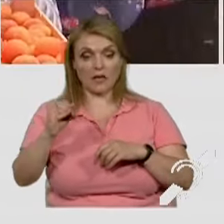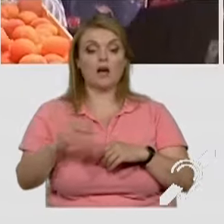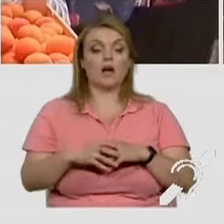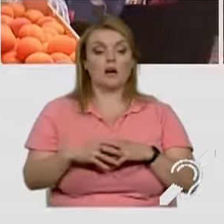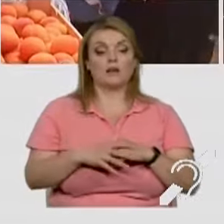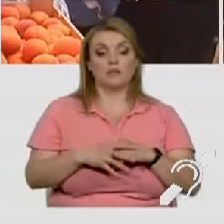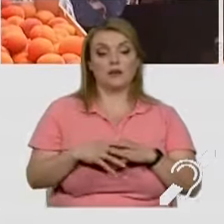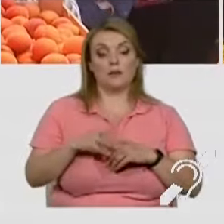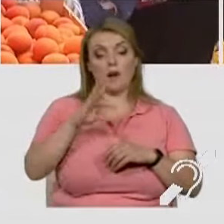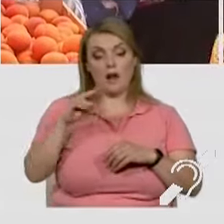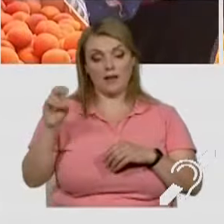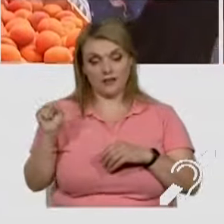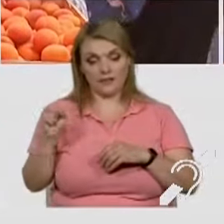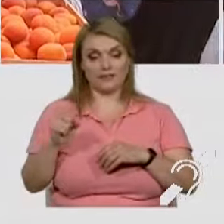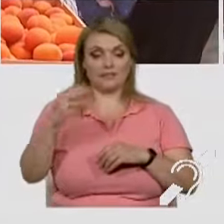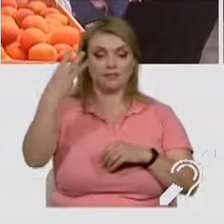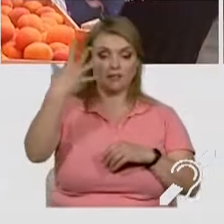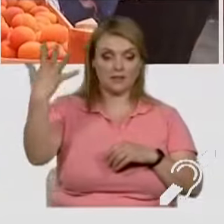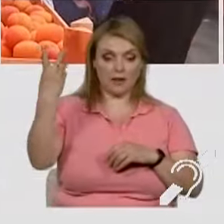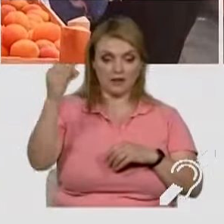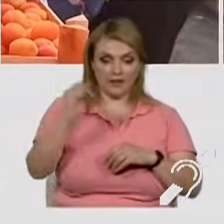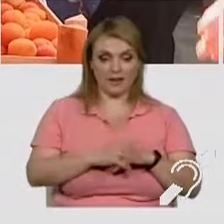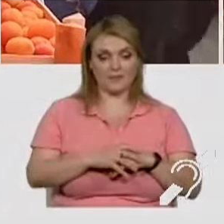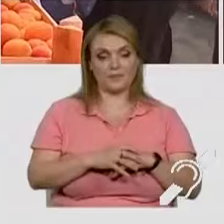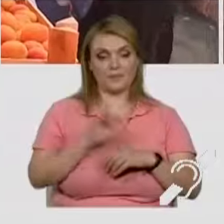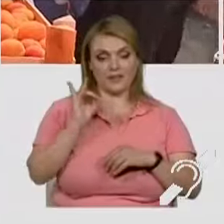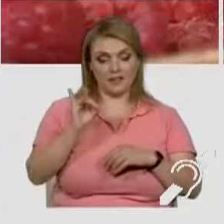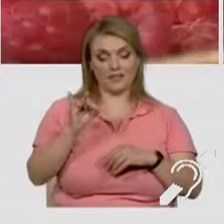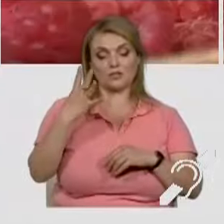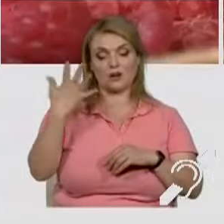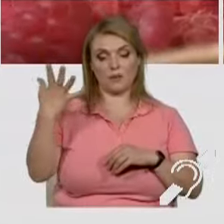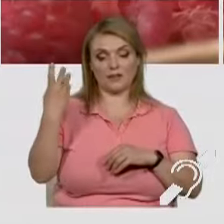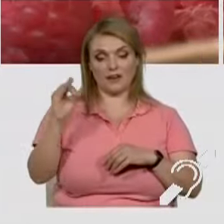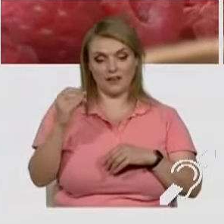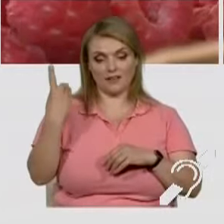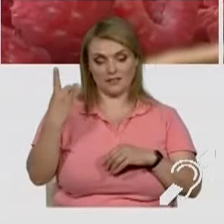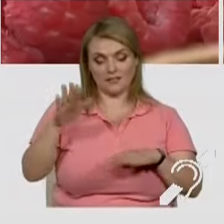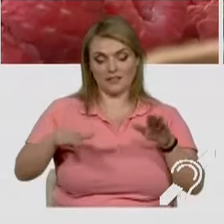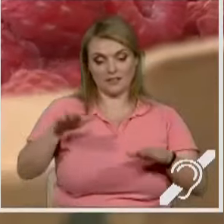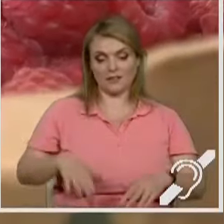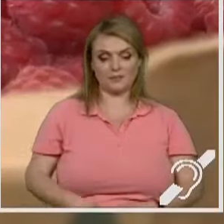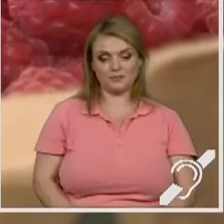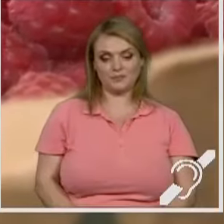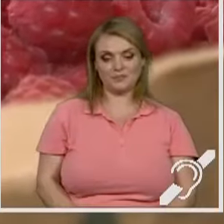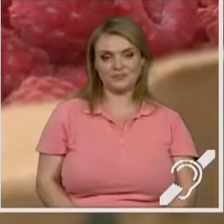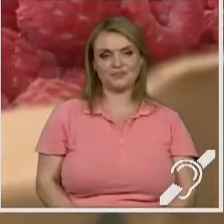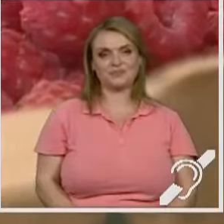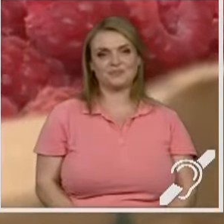și căpșunele se vând la prețuri de 35 și respectiv 45 de lei pentru un kilogram.